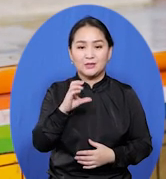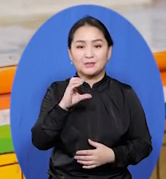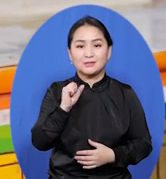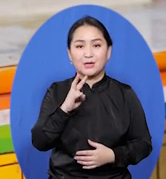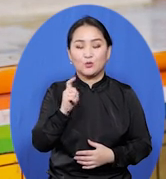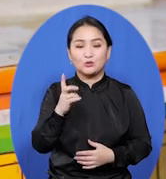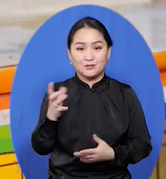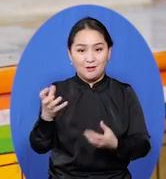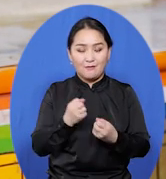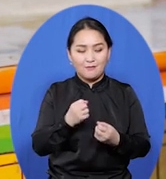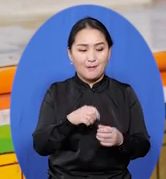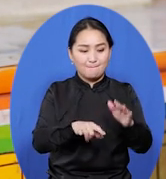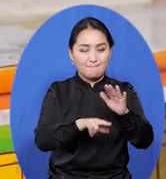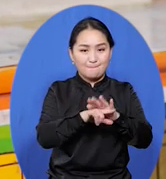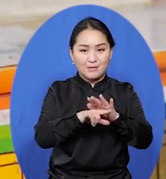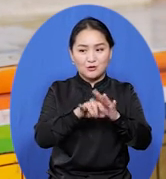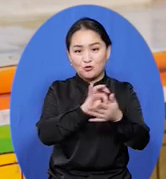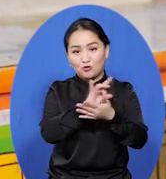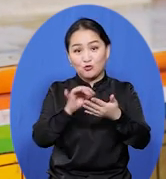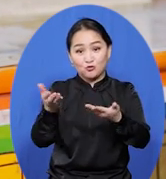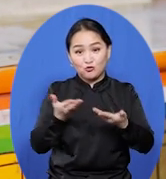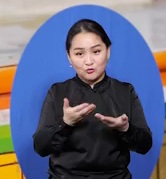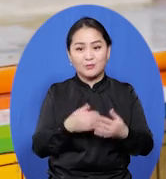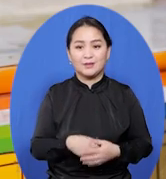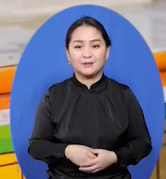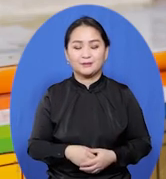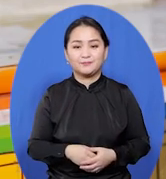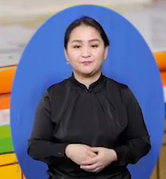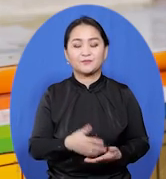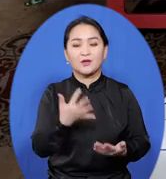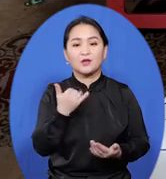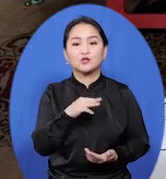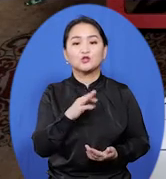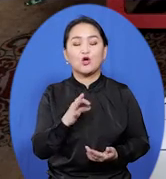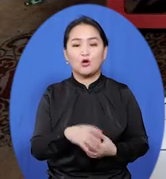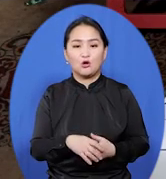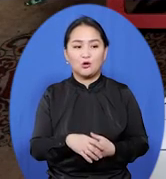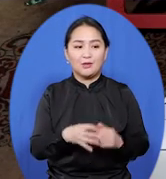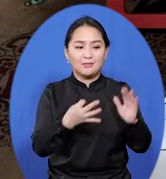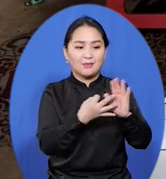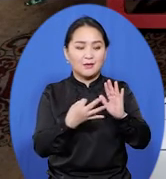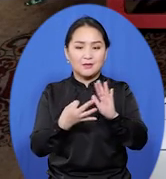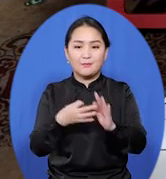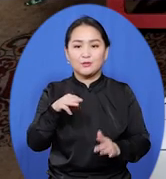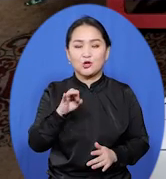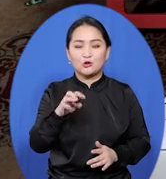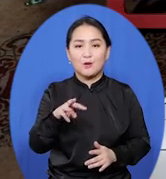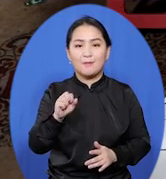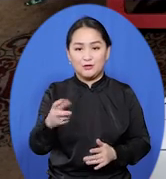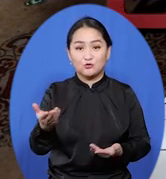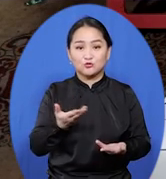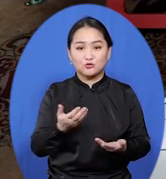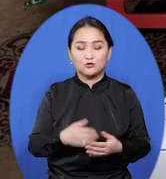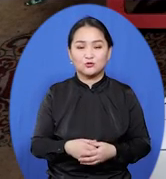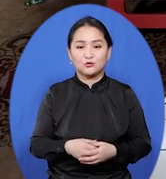сая төгрөгийн санхүүжилт авч 4 саяд мал авч өгсөн бид нарт. Хэдэн тоо толгой? 88 толгой